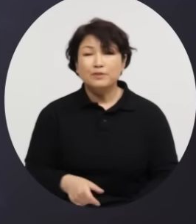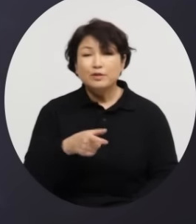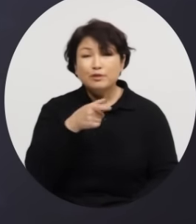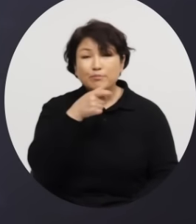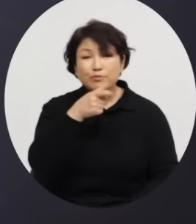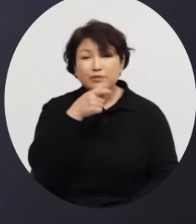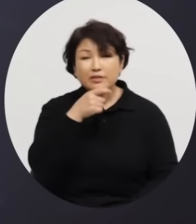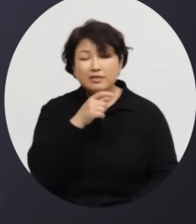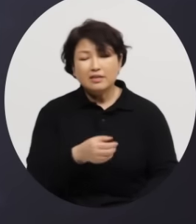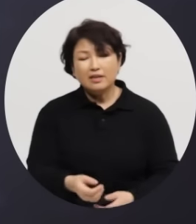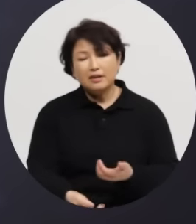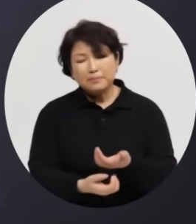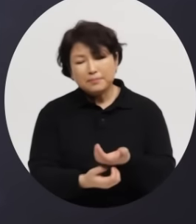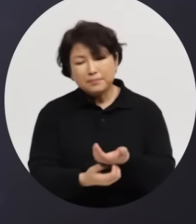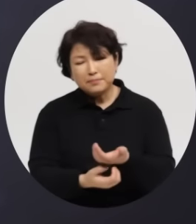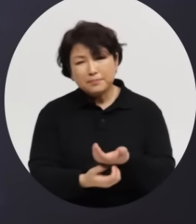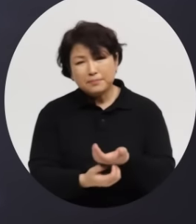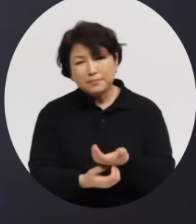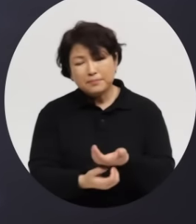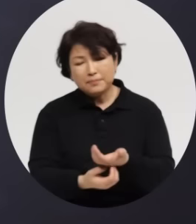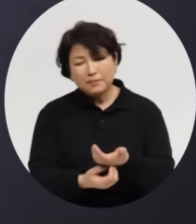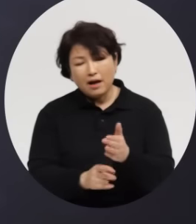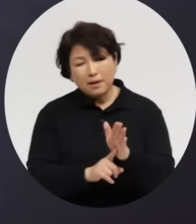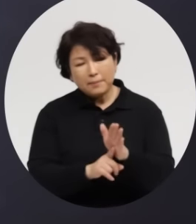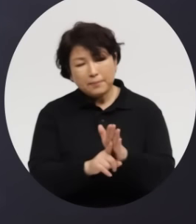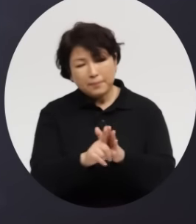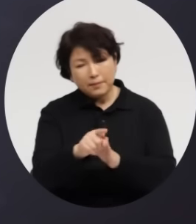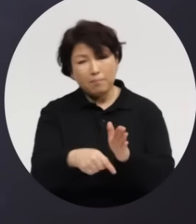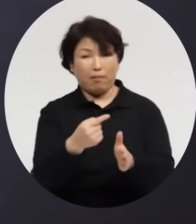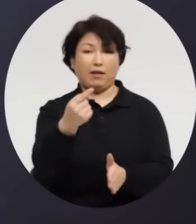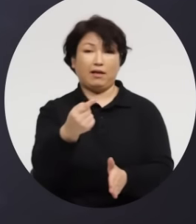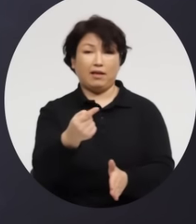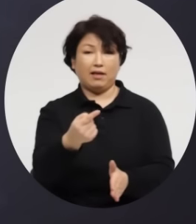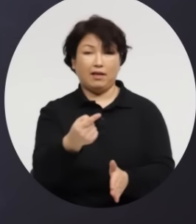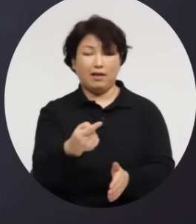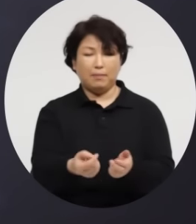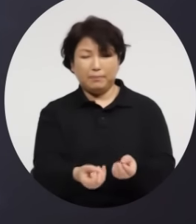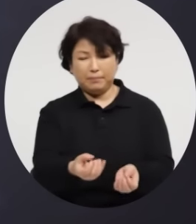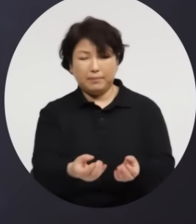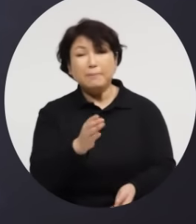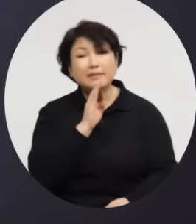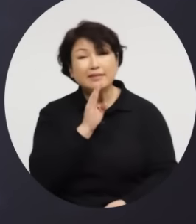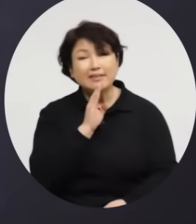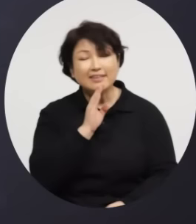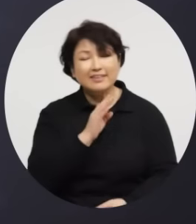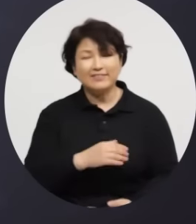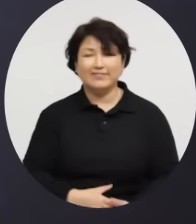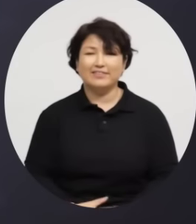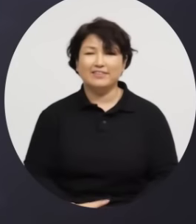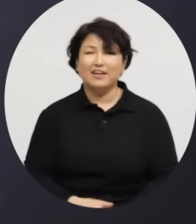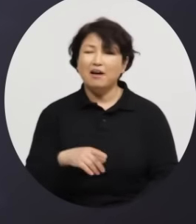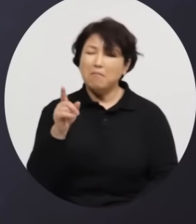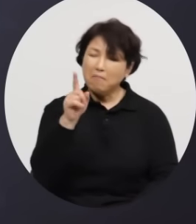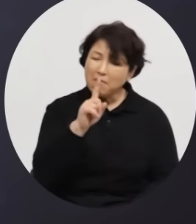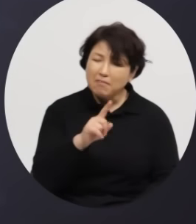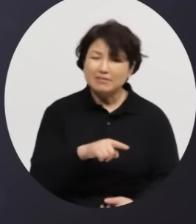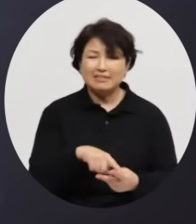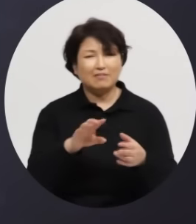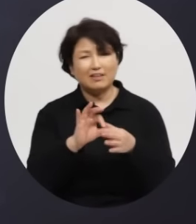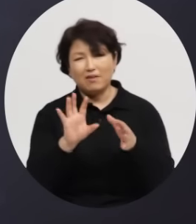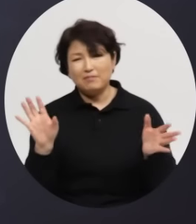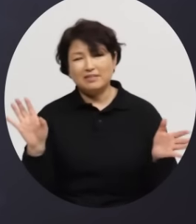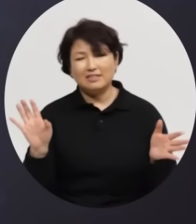물이 점점 온도가 올라가서 100도에 가서 이제 끓는 거와 마찬가지다. 그러니까 뭐든지